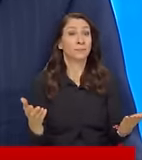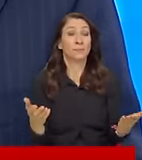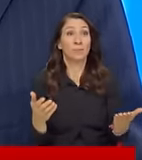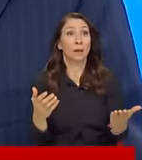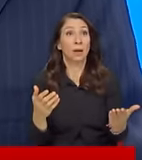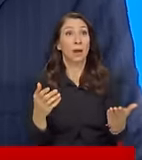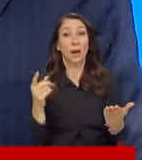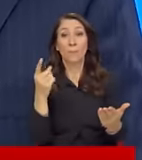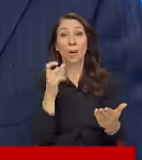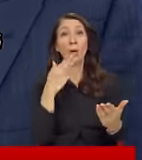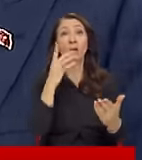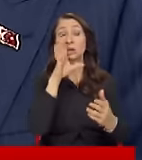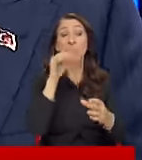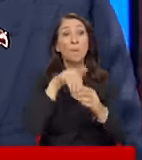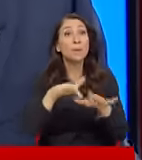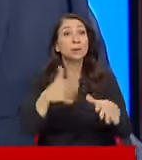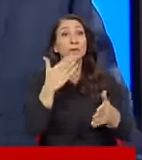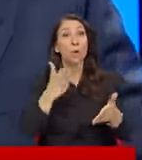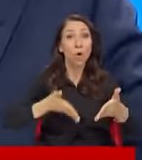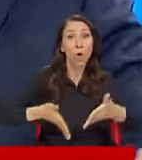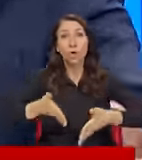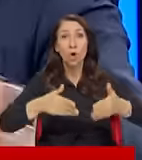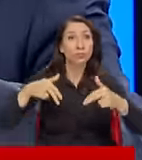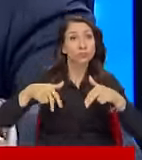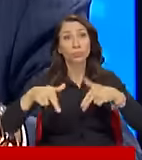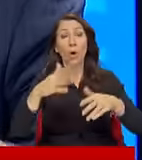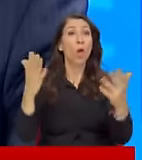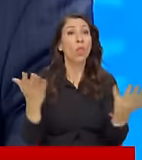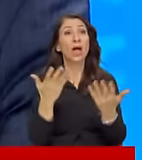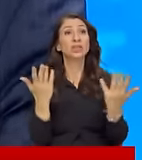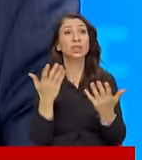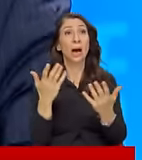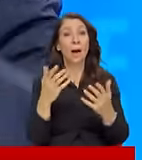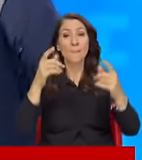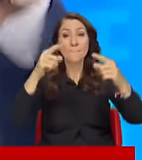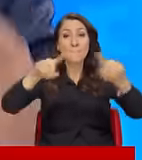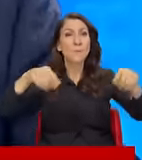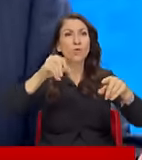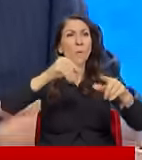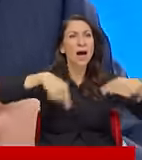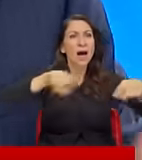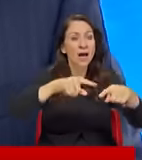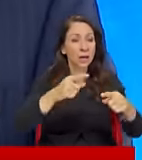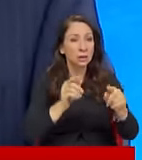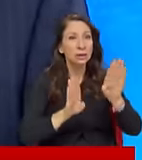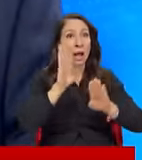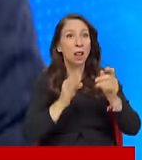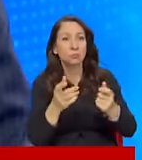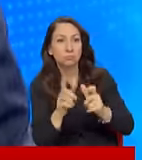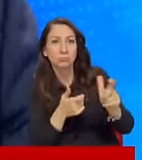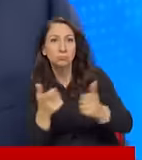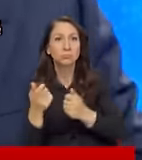ay yok ki, hiçbir meclis yok ki koridorlarında onlarca parselin imarının artış dosyaları